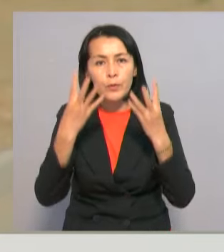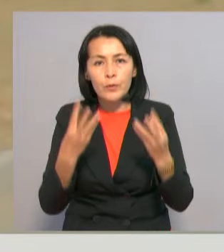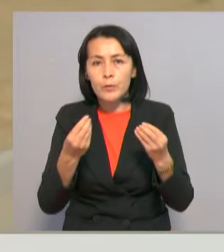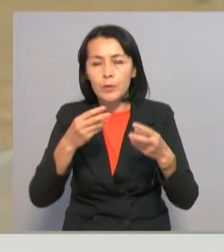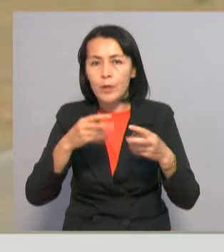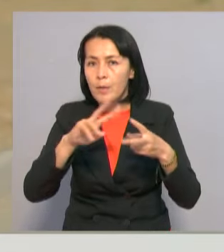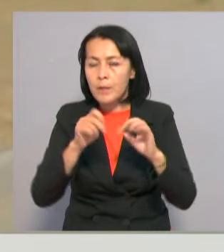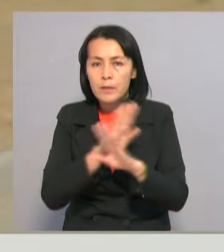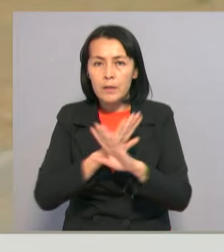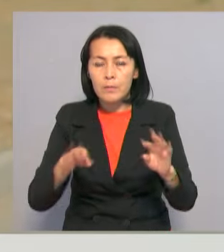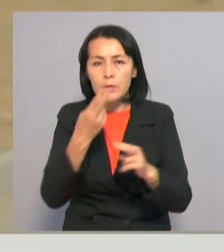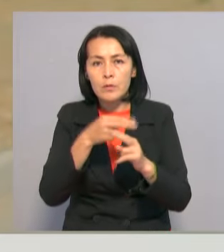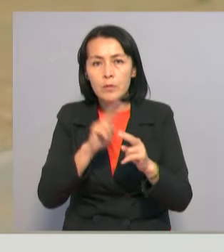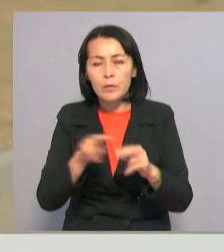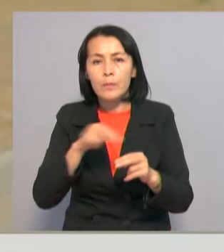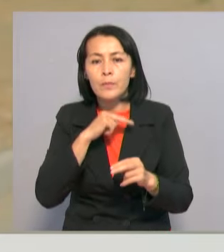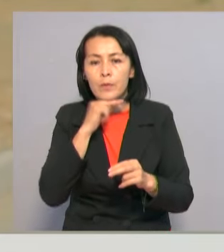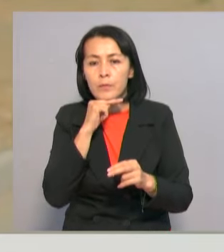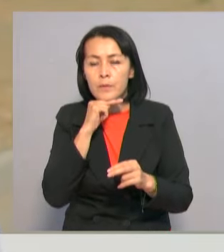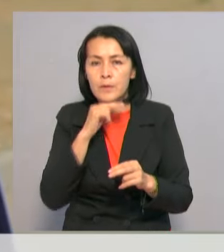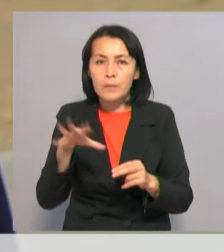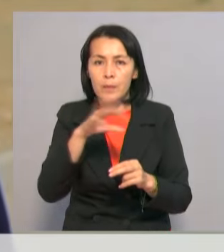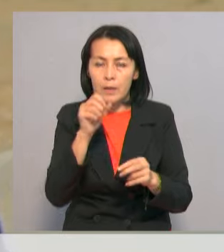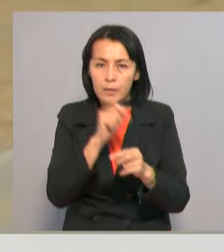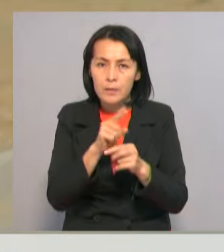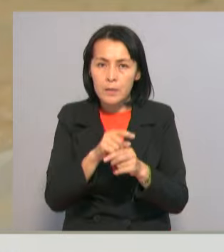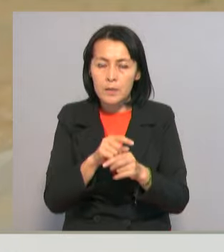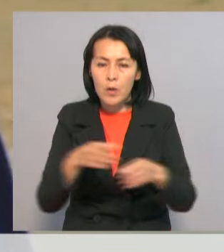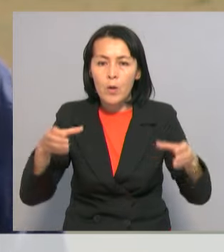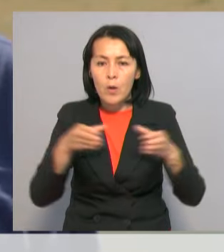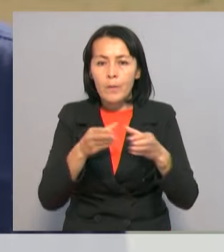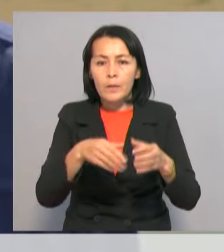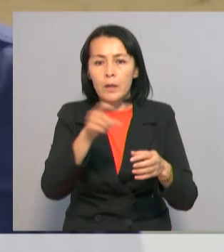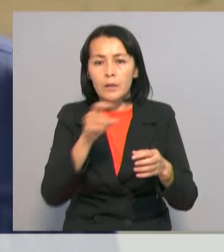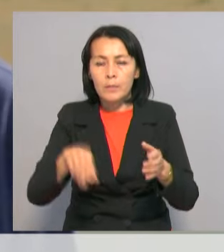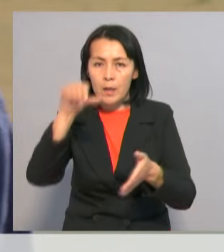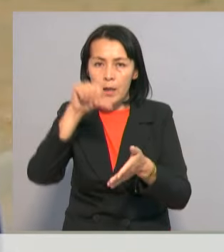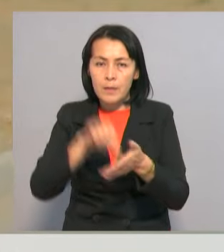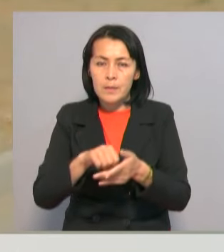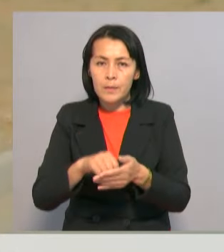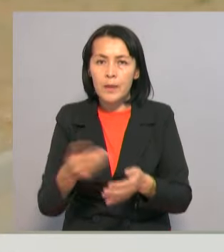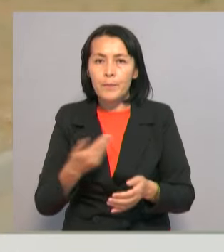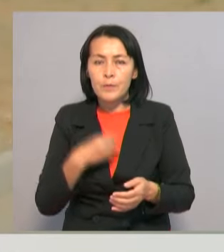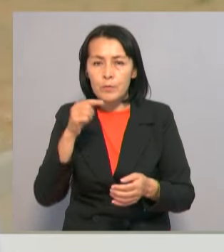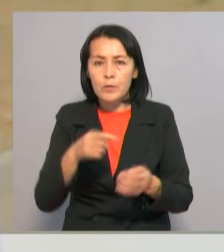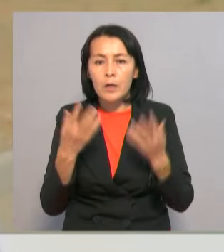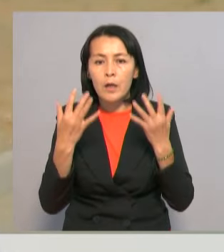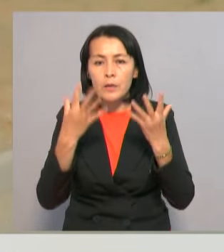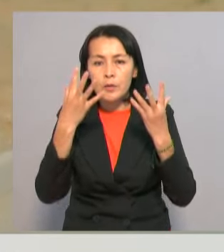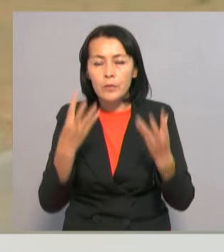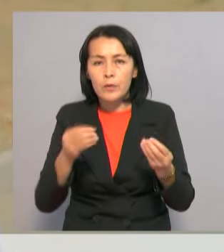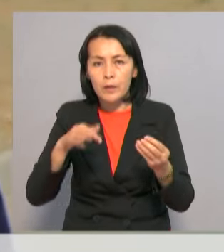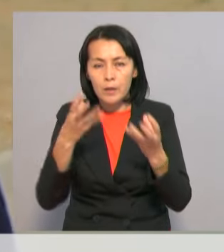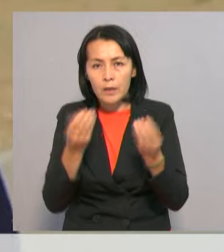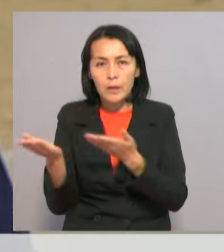мәселе емес, сондықтан қоғамдық бақылау қоғамдық кеңеске тапсырылғандықтан қоғамдық кеңестің мүшелері атсалысып жатыр. Біз осы жерге бірнеше күн еңгеп